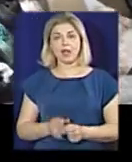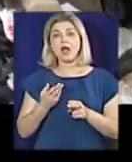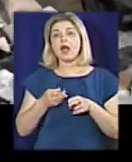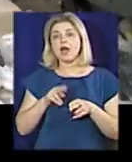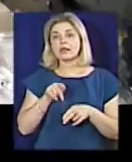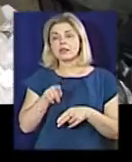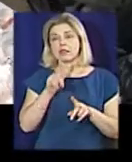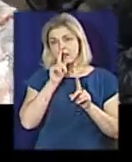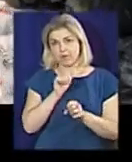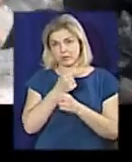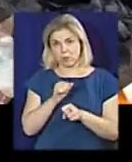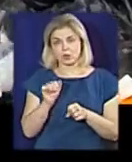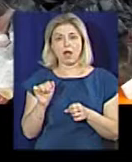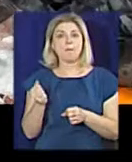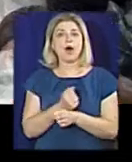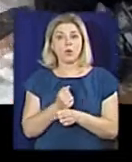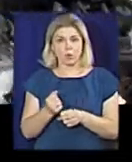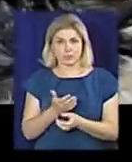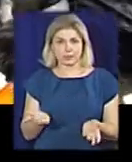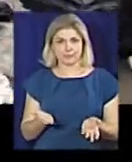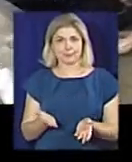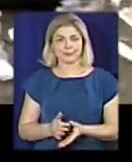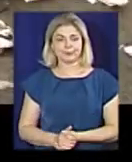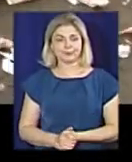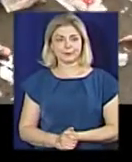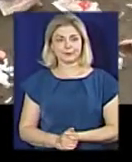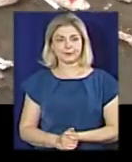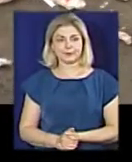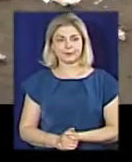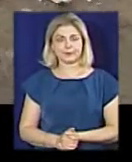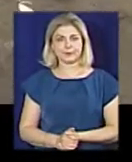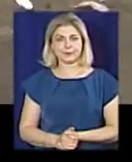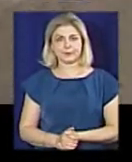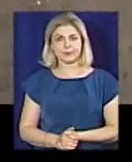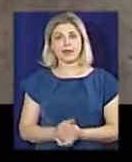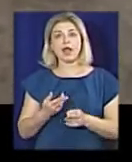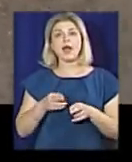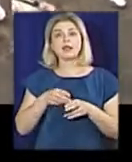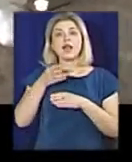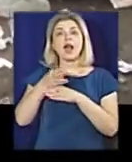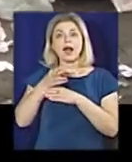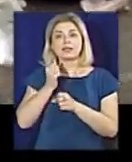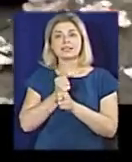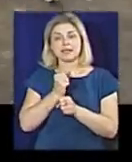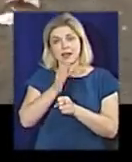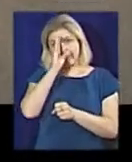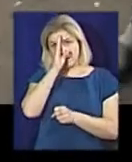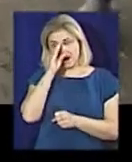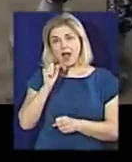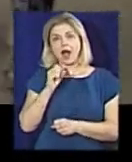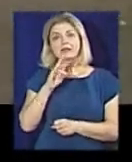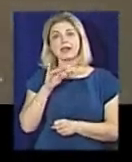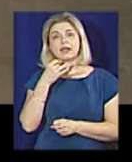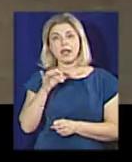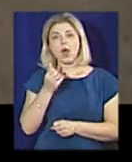невозможно боротися. Хоч один чоловік сфотографує, зробить нам хоч щось. Ці кадри зробив Андрій Ткаченко, коли відводив